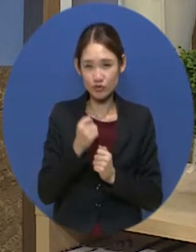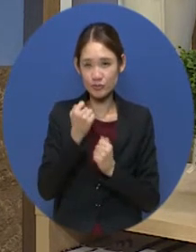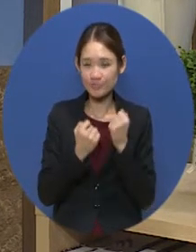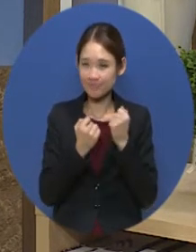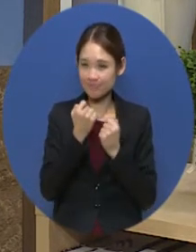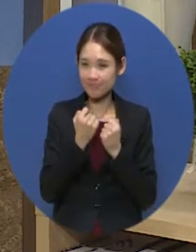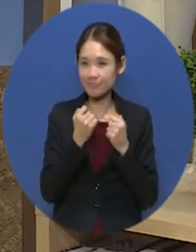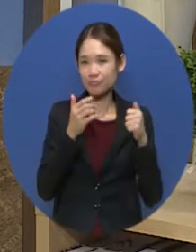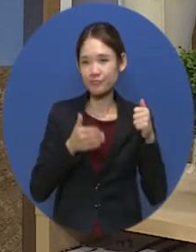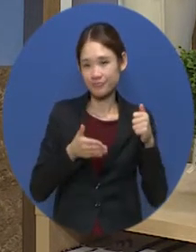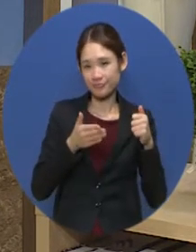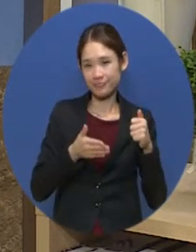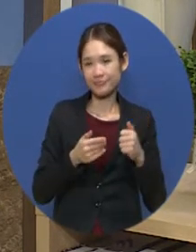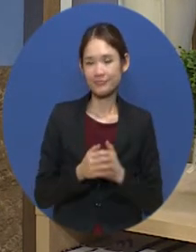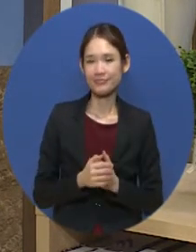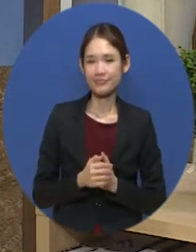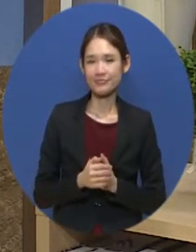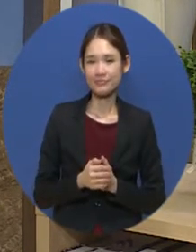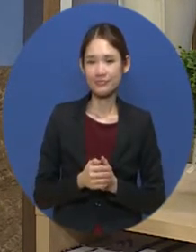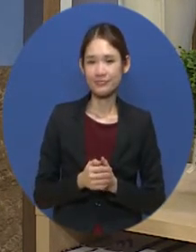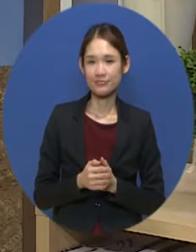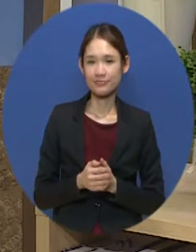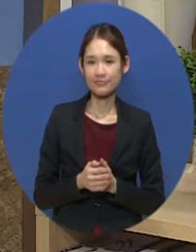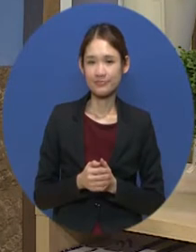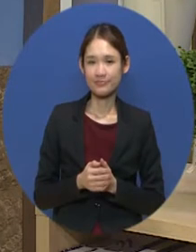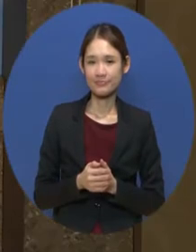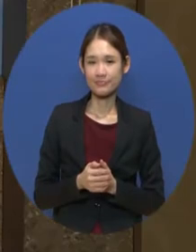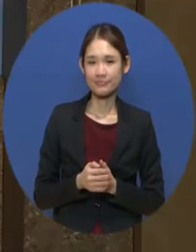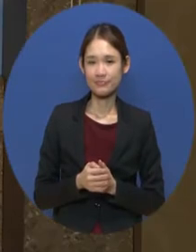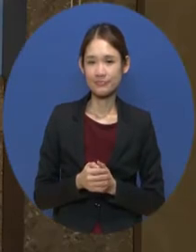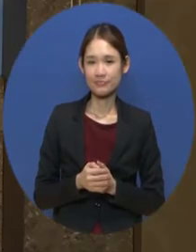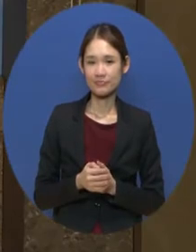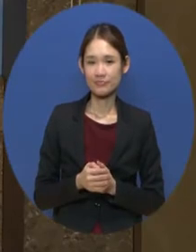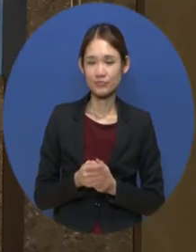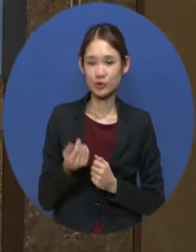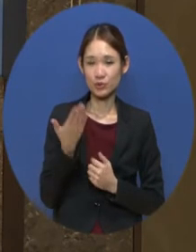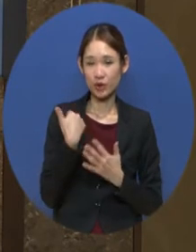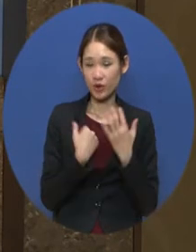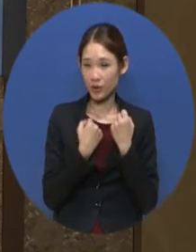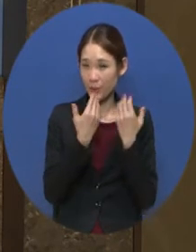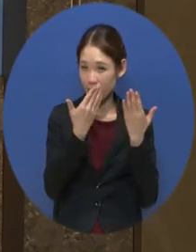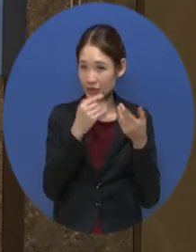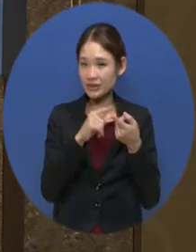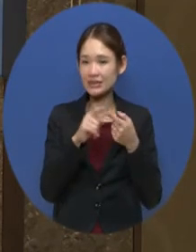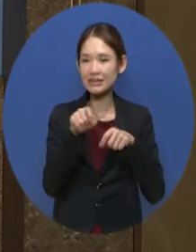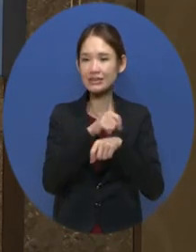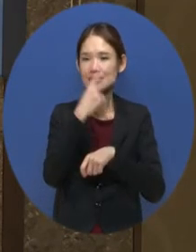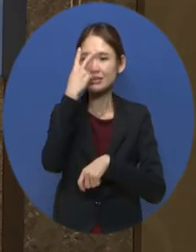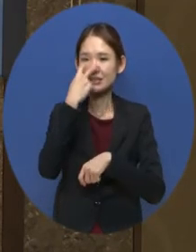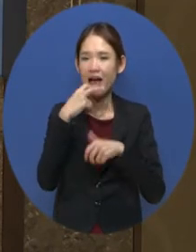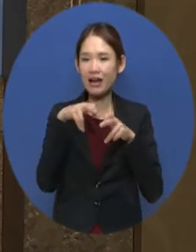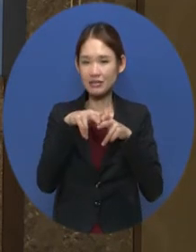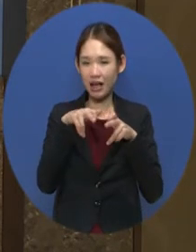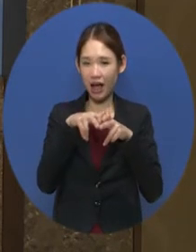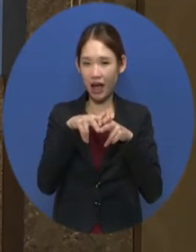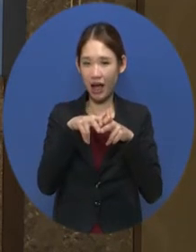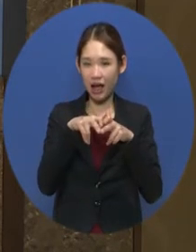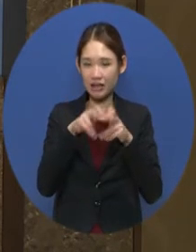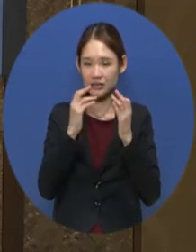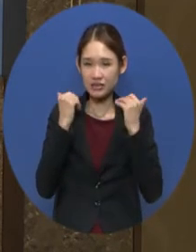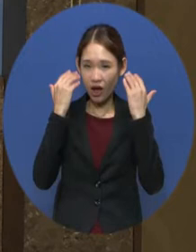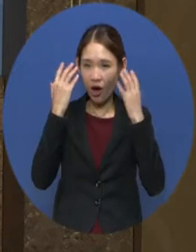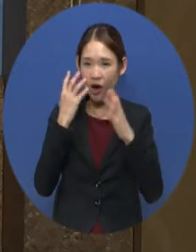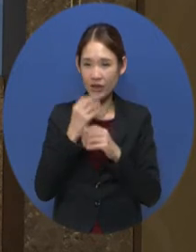좀 구체적으로 말씀을 부탁드리겠습니다. 앞서 말씀드렸듯이 특히 시각장애인